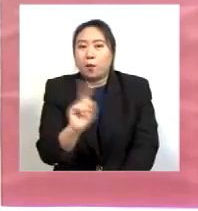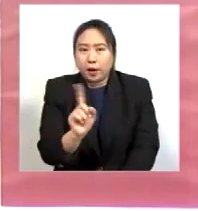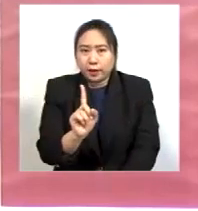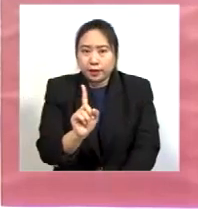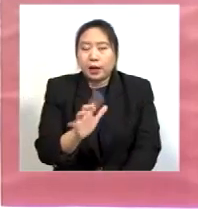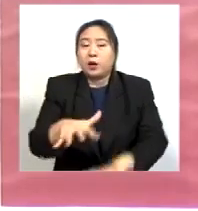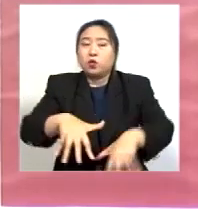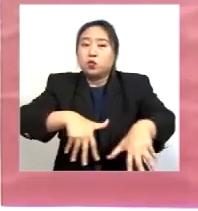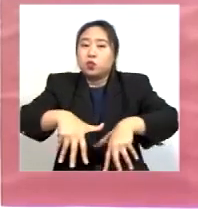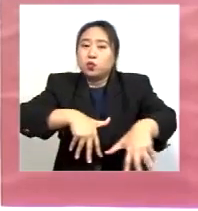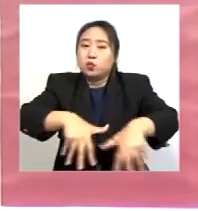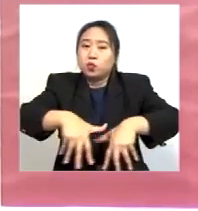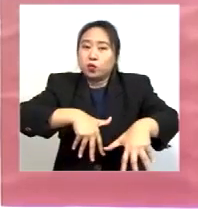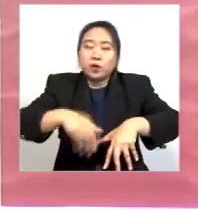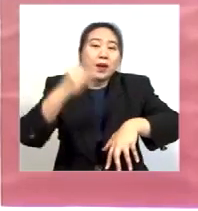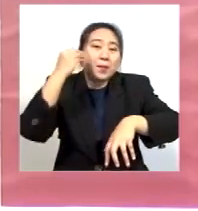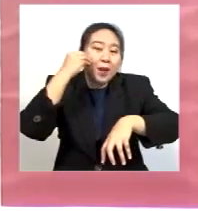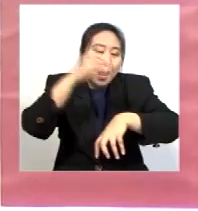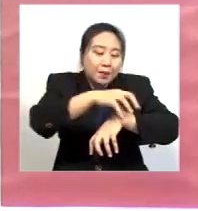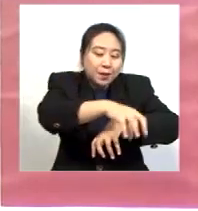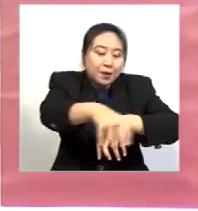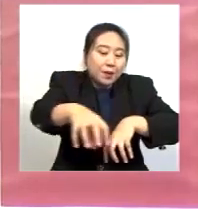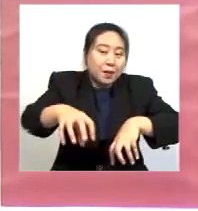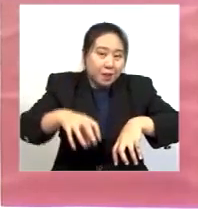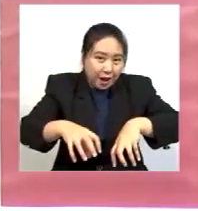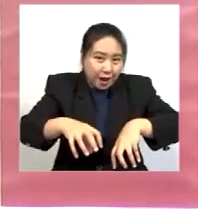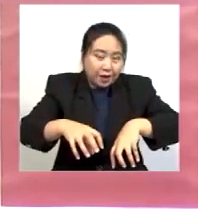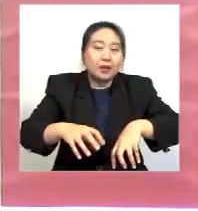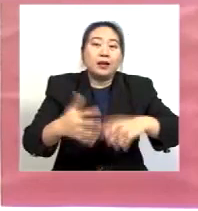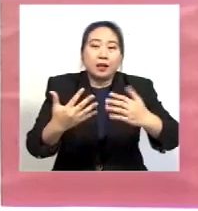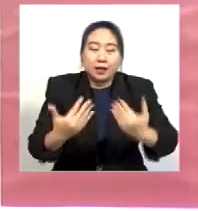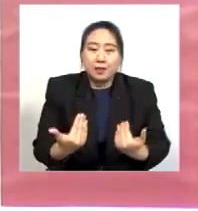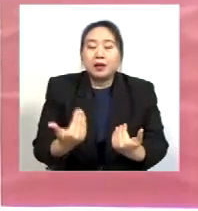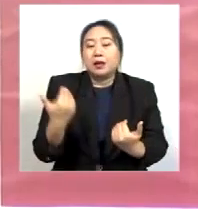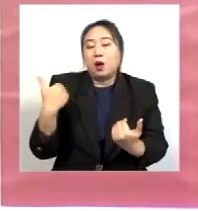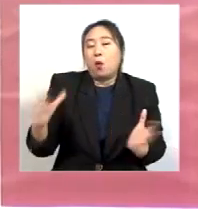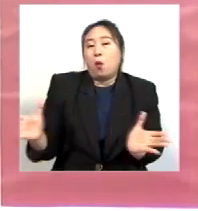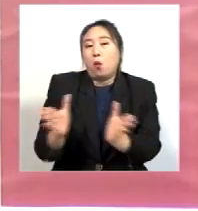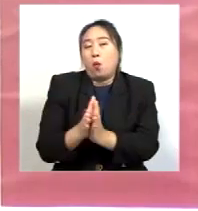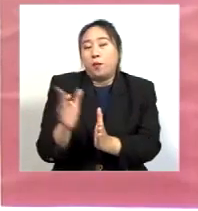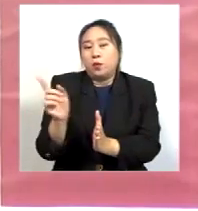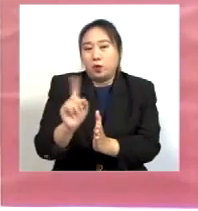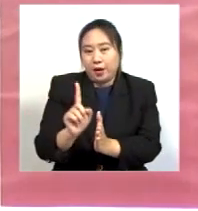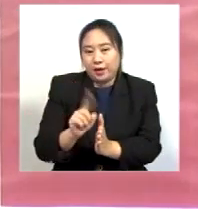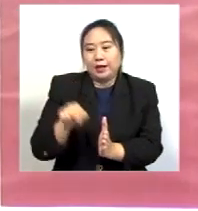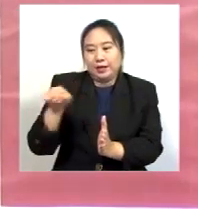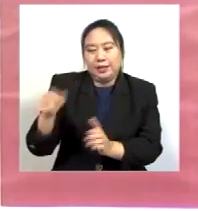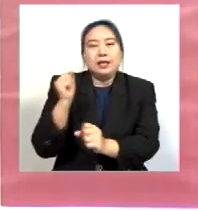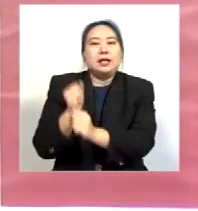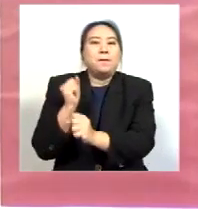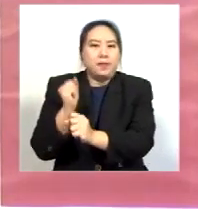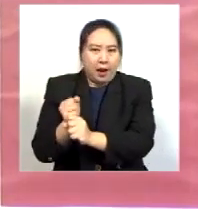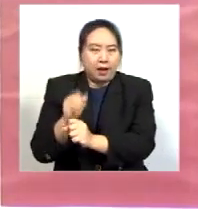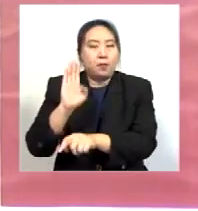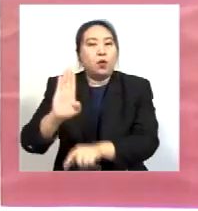ทั้งในชุมชนที่เป็นหมู่บ้านทั้งที่เป็นที่เราใช้ชีวิตกันอยู่รวมถึงไปถึงภาคที่เราทำงานนะครับบริ